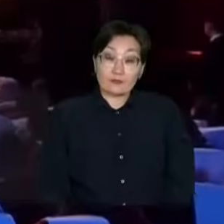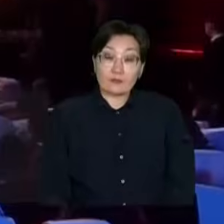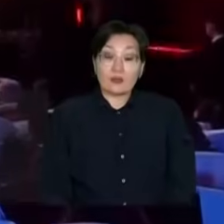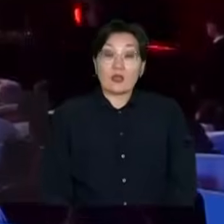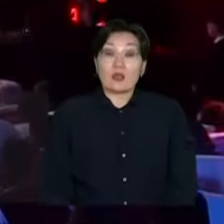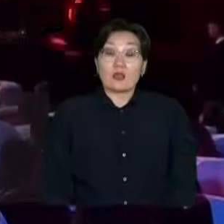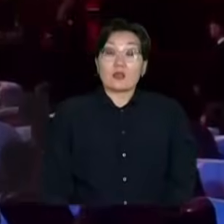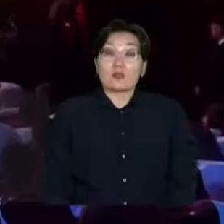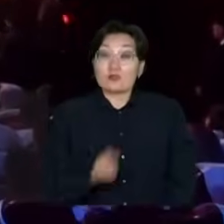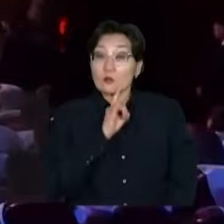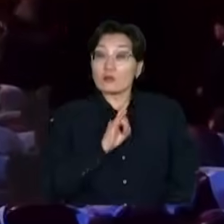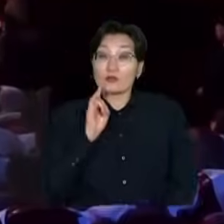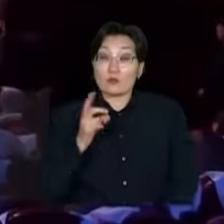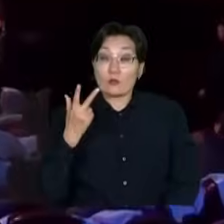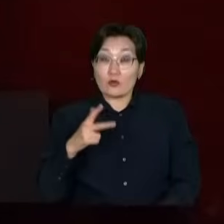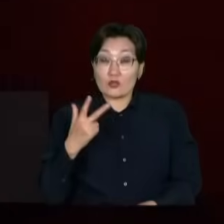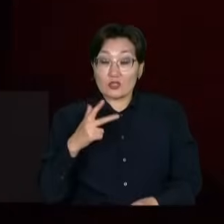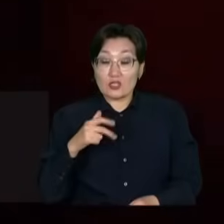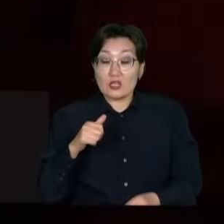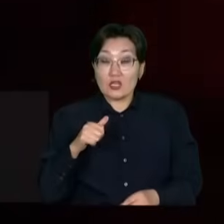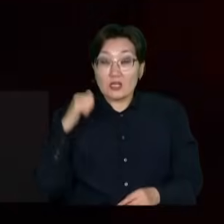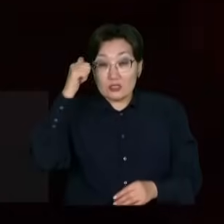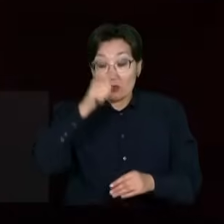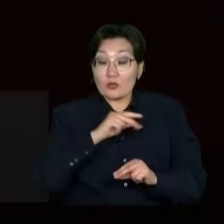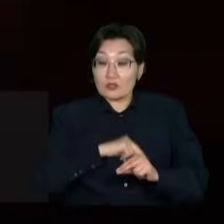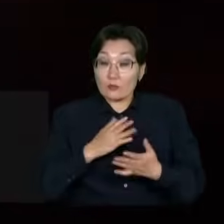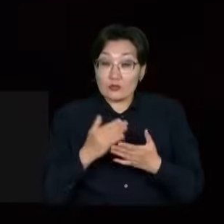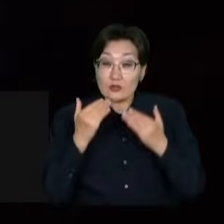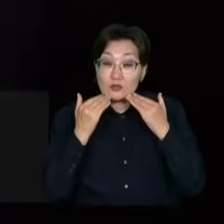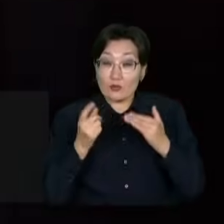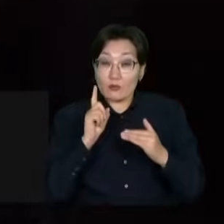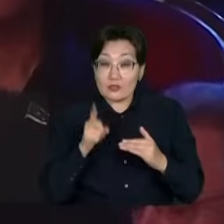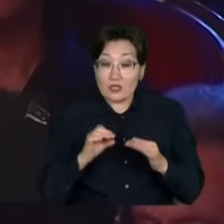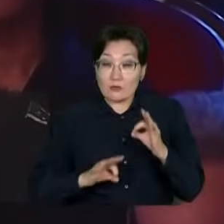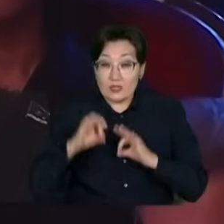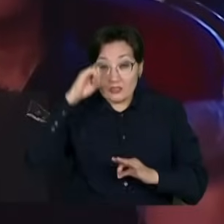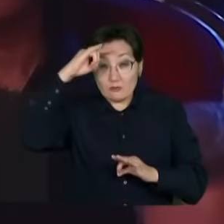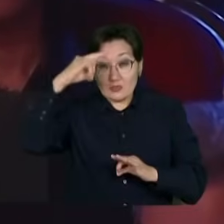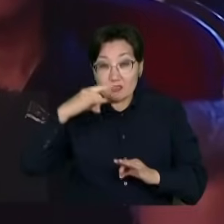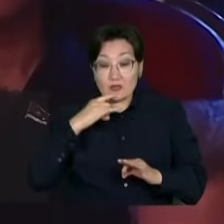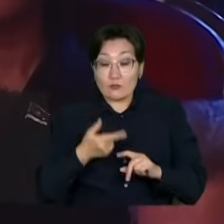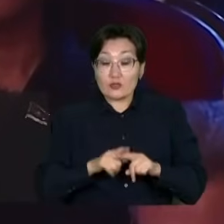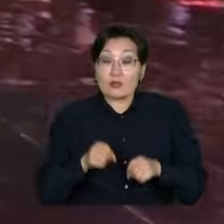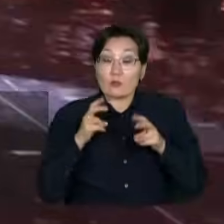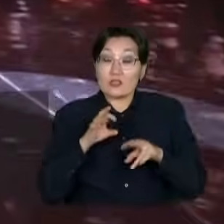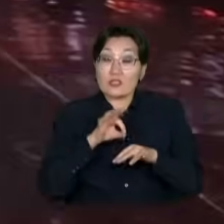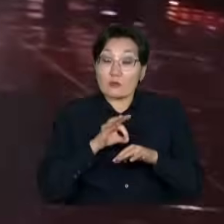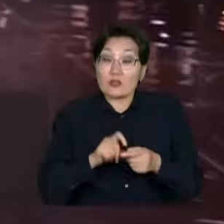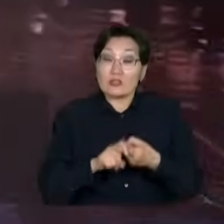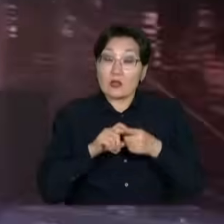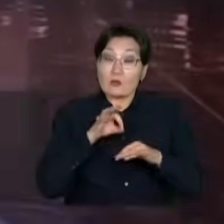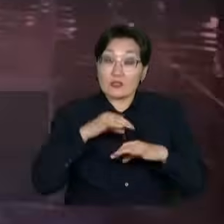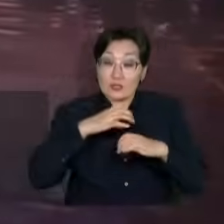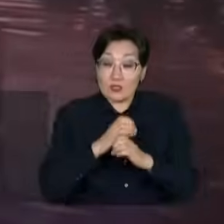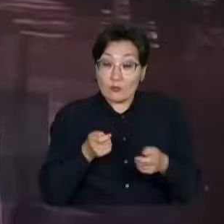Мәдиша Сағатова 33 жыл ойы зертхана маманы болып қызмет еткен. Соңғы 1 жыл Шығыс Қазақстандағы асаға ұлтты жұқпалы аурулар